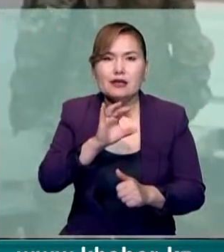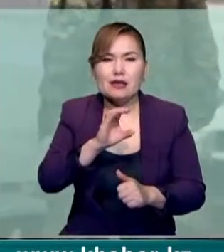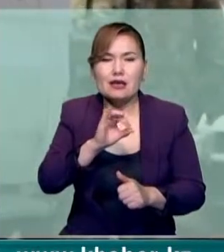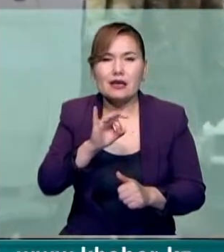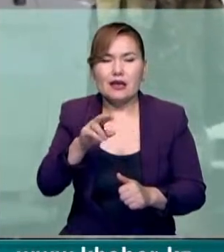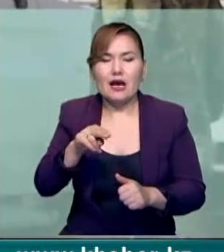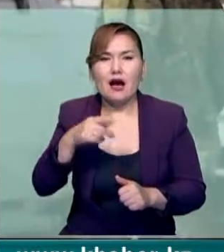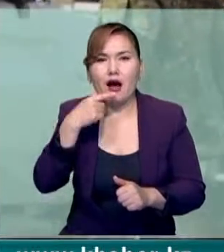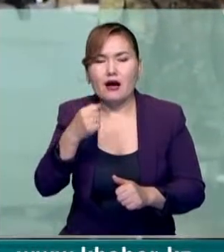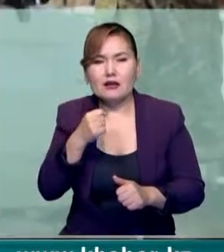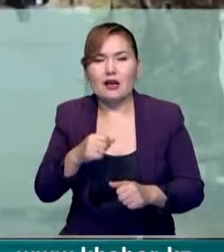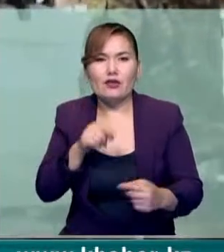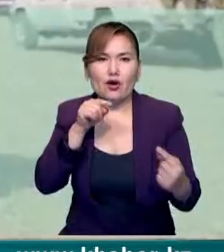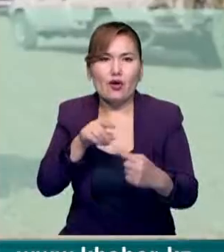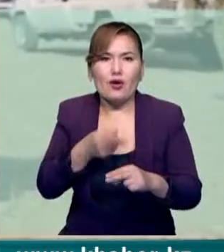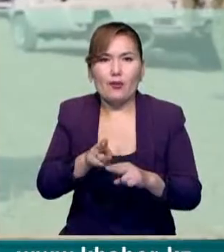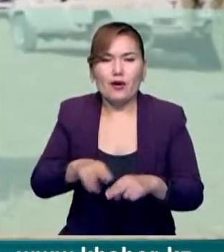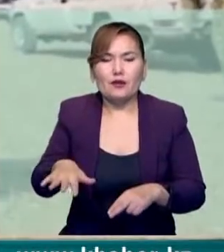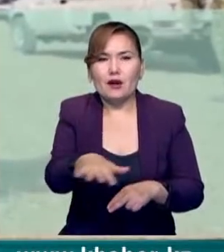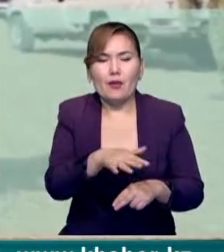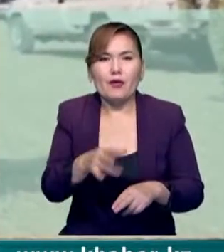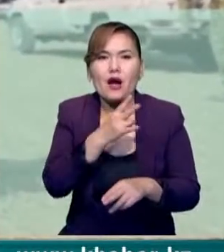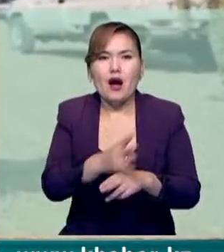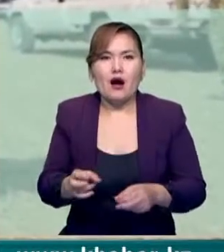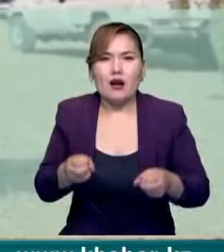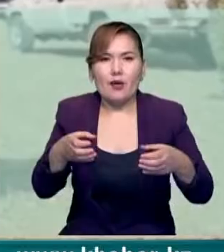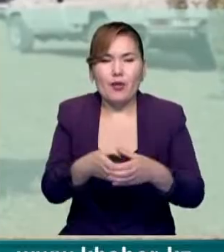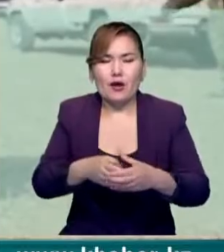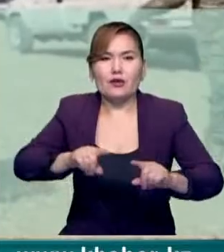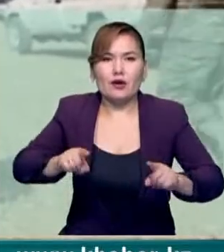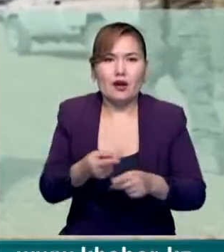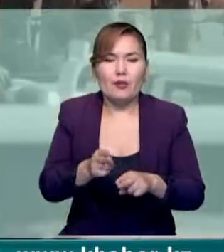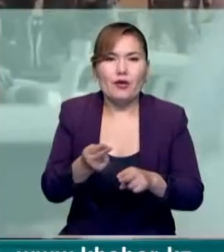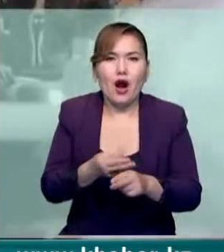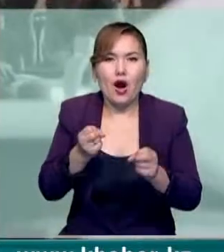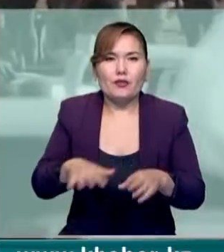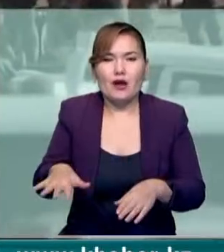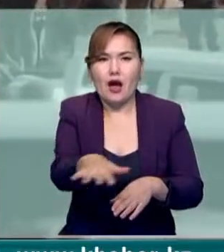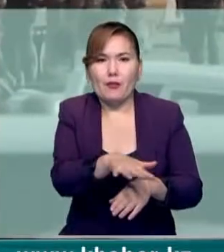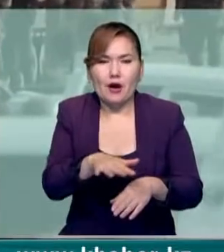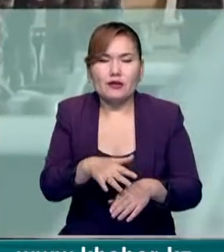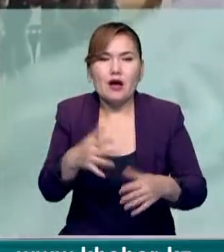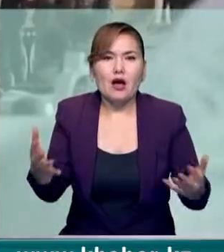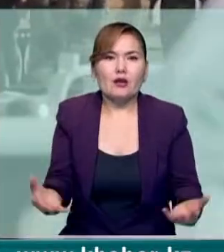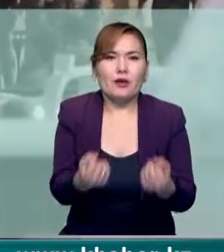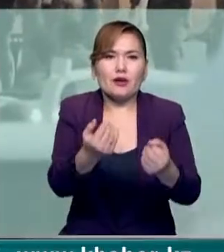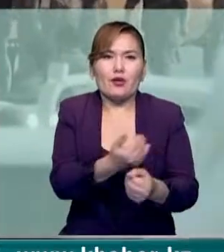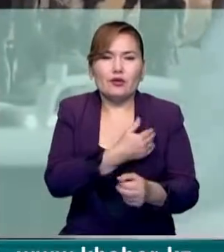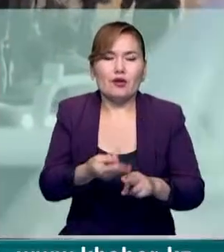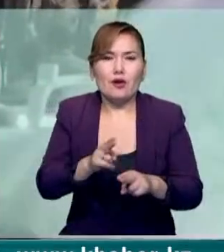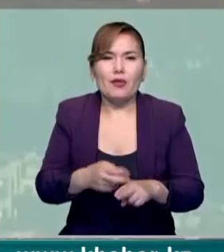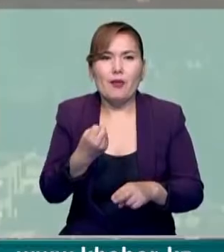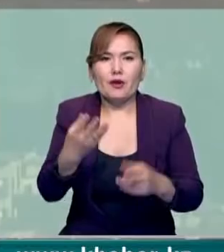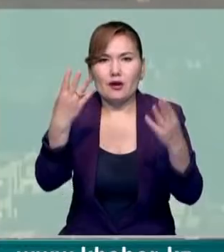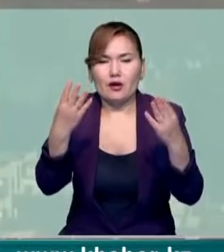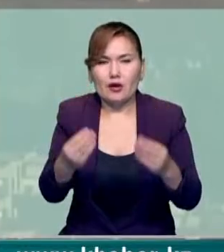болатын. Анкара екі ел шекарасына таяу өңірді ланкестерден азат етіп, қауіпсіз аймақ құруға ниетті екендерін айтқан. Алайда бірнеше күн